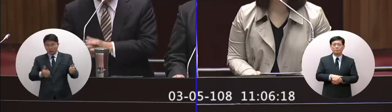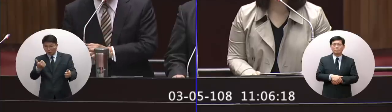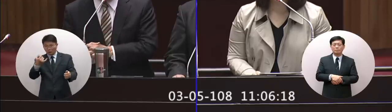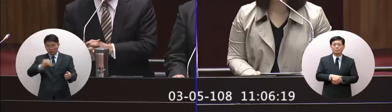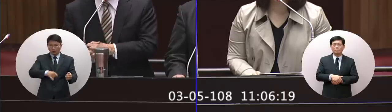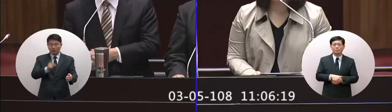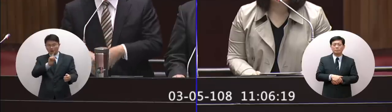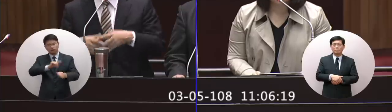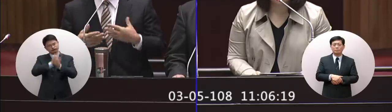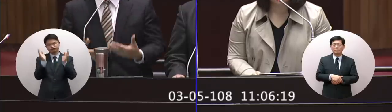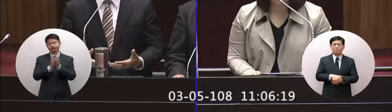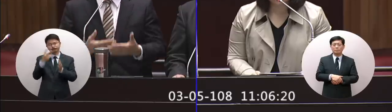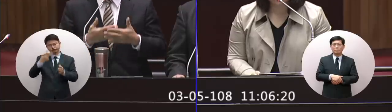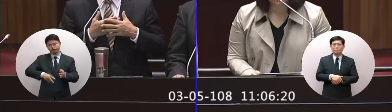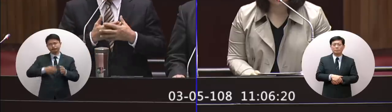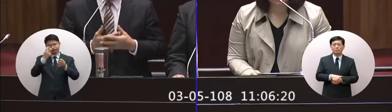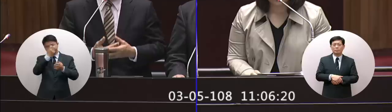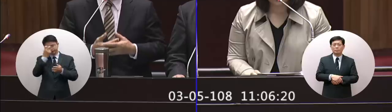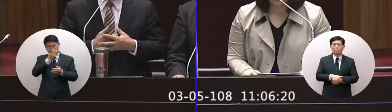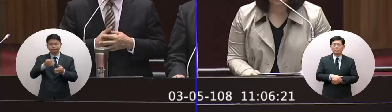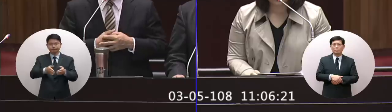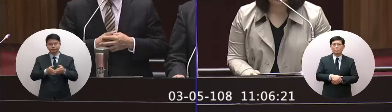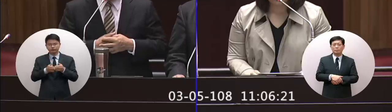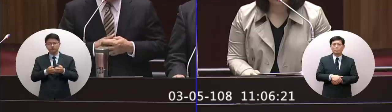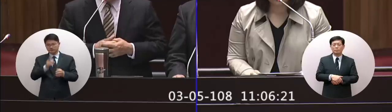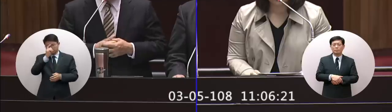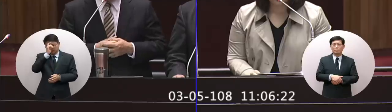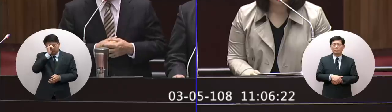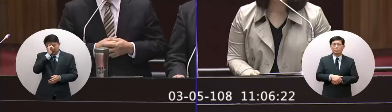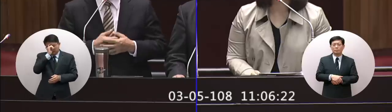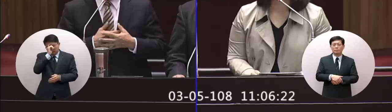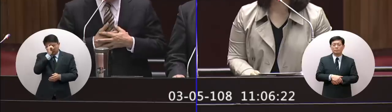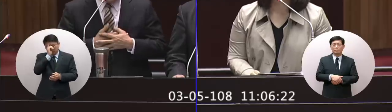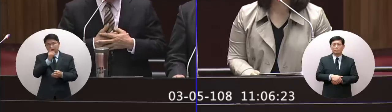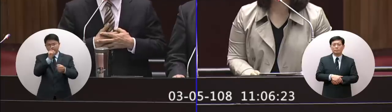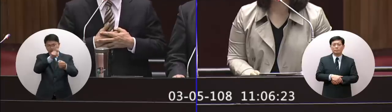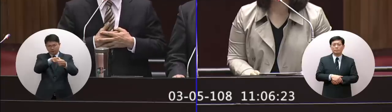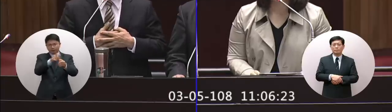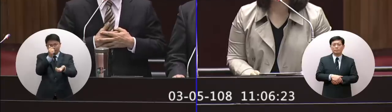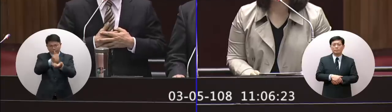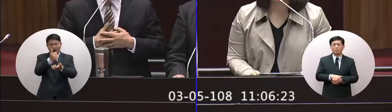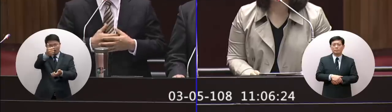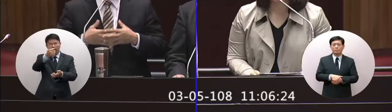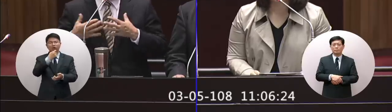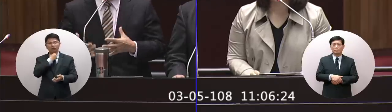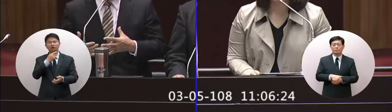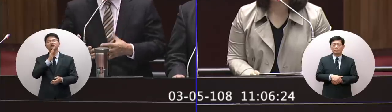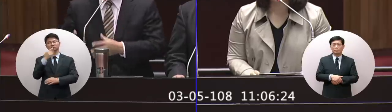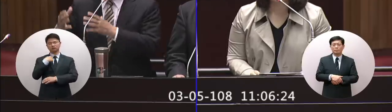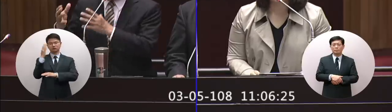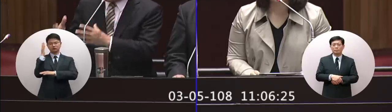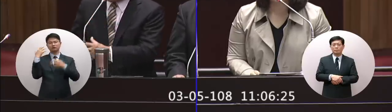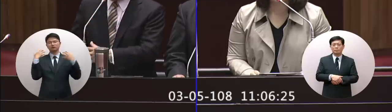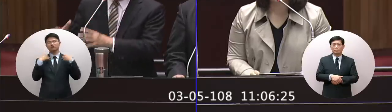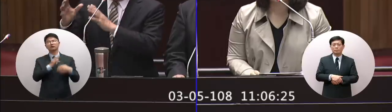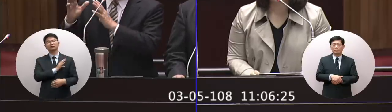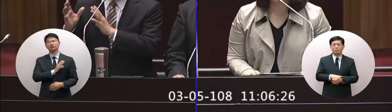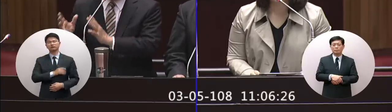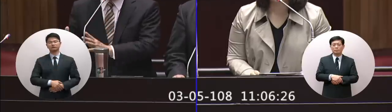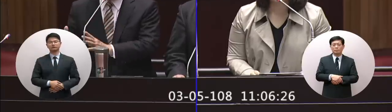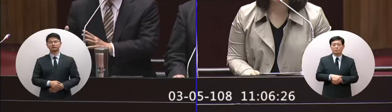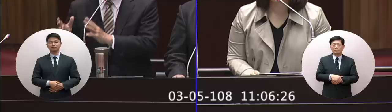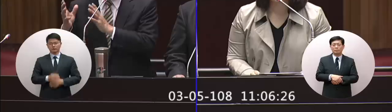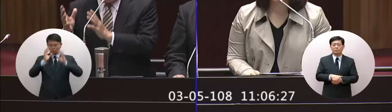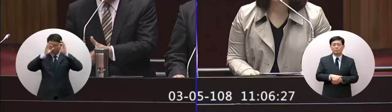断的检讨，希望能到达到最好的境界，也是政府的责任。至于检